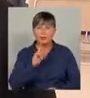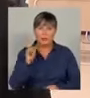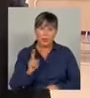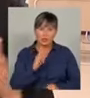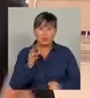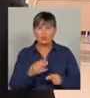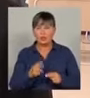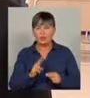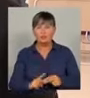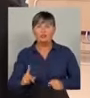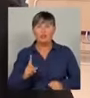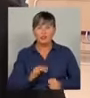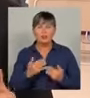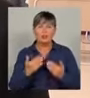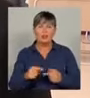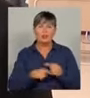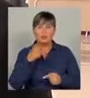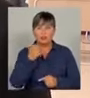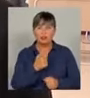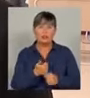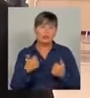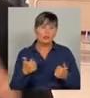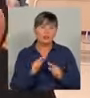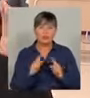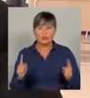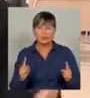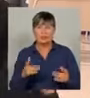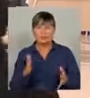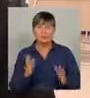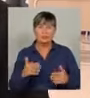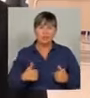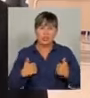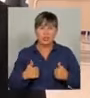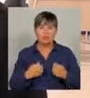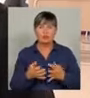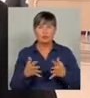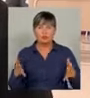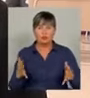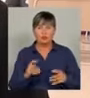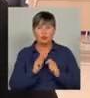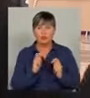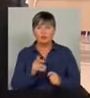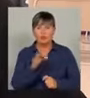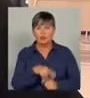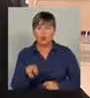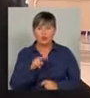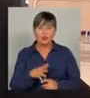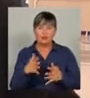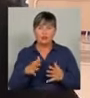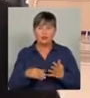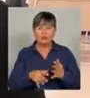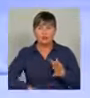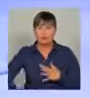Поэтому ждем от них в следующем году очень классных косплеев. Будем стараться делать еще больше призовой фонд, увеличивать пространство